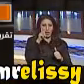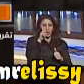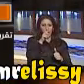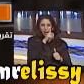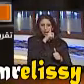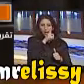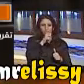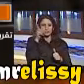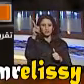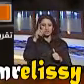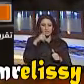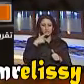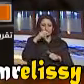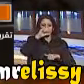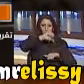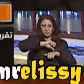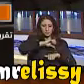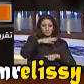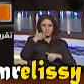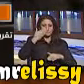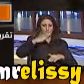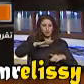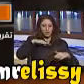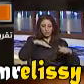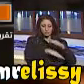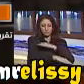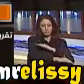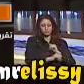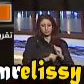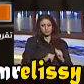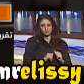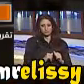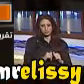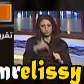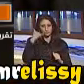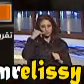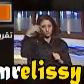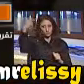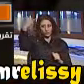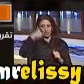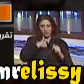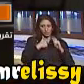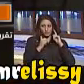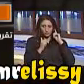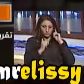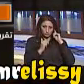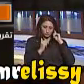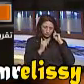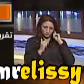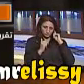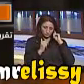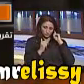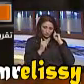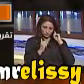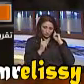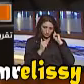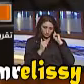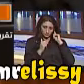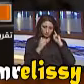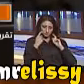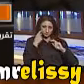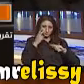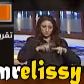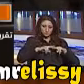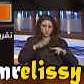الجثمان وتسليمها للزاويه. معنا على التليفون الزميل علي غيس، وكان ايضا موجود علي الغتيت،